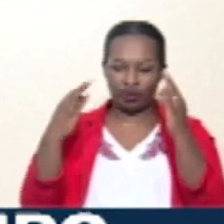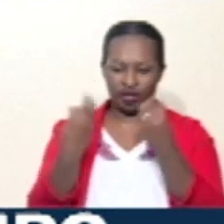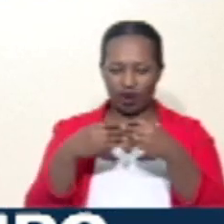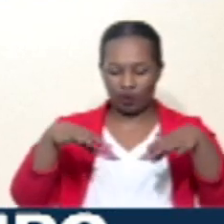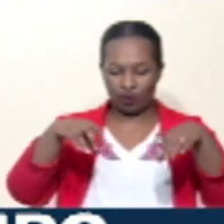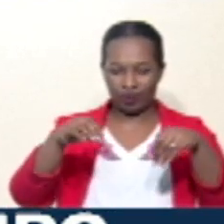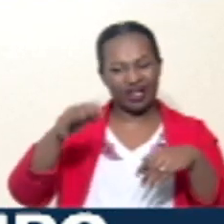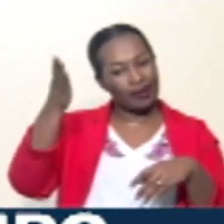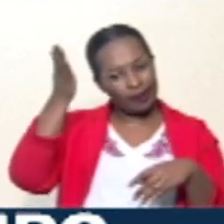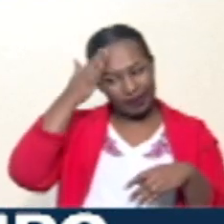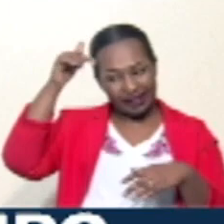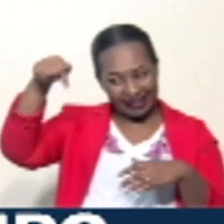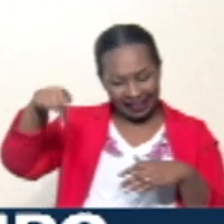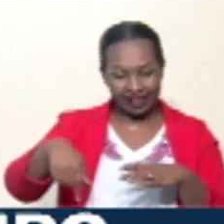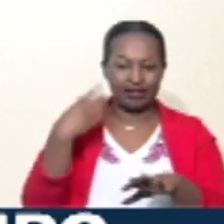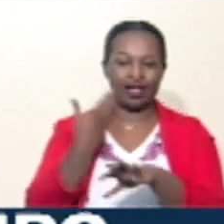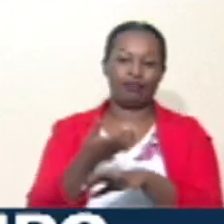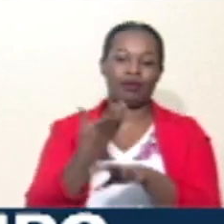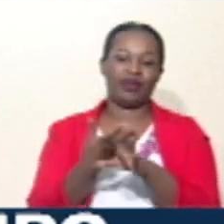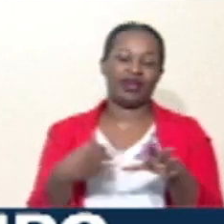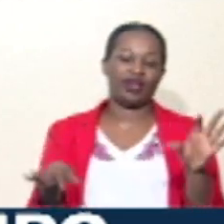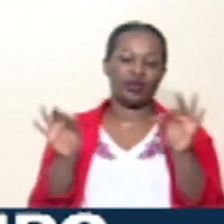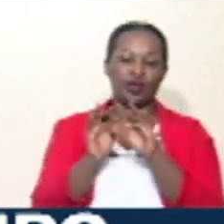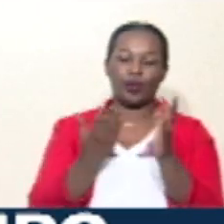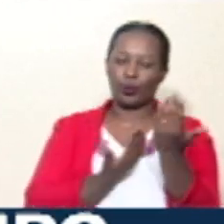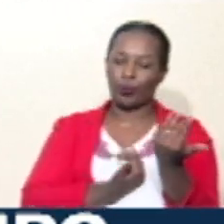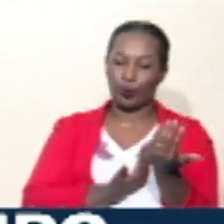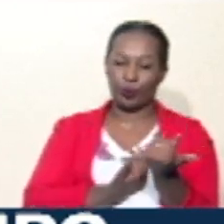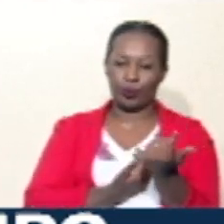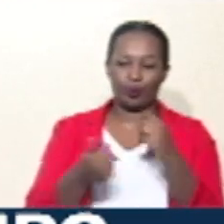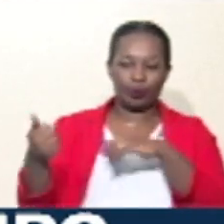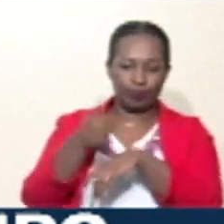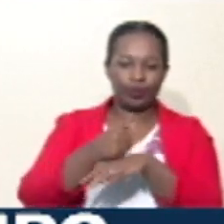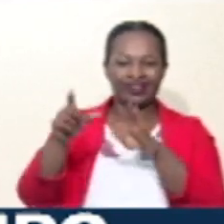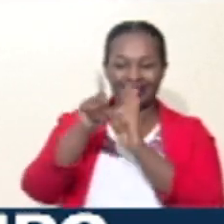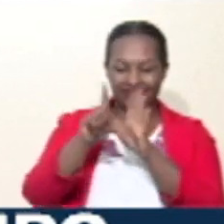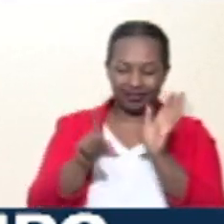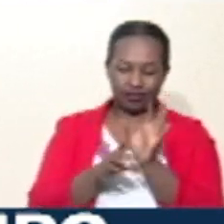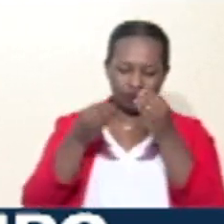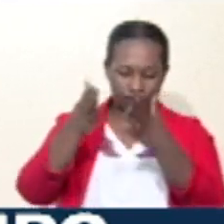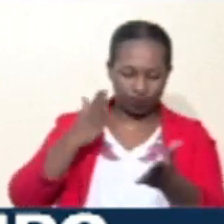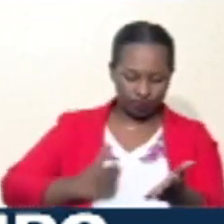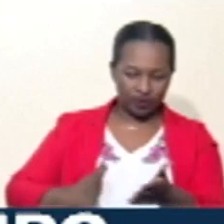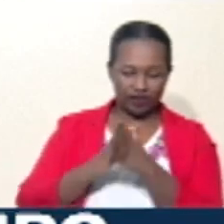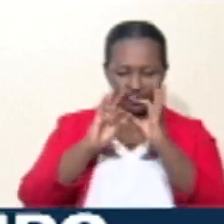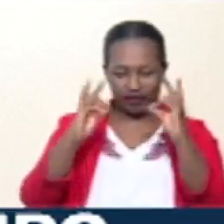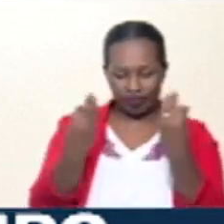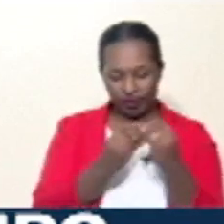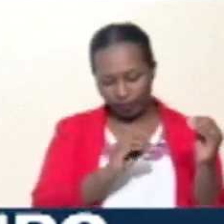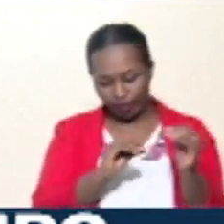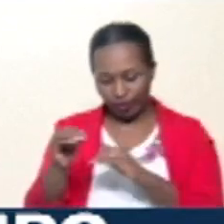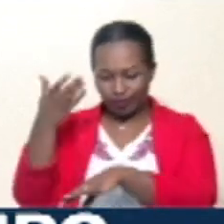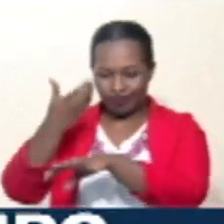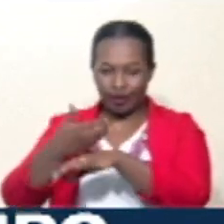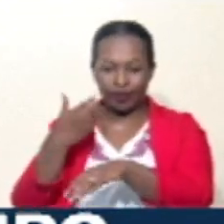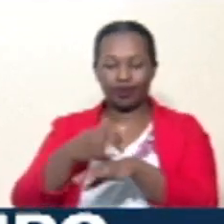butaka bizwi ko munsi yabwo hari amabuye y'agaciro, hakaba hategerejwe ko hashyirwaho itegeko ritanga uburenganzira bwo kwimura iyi miryango kugira ngo ayo mabuye